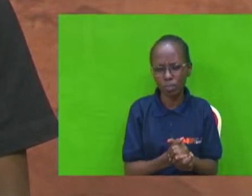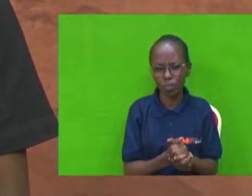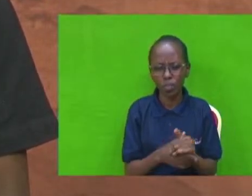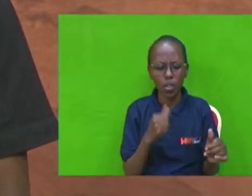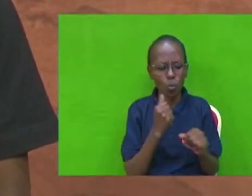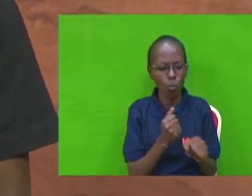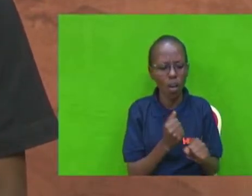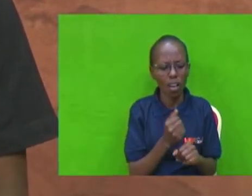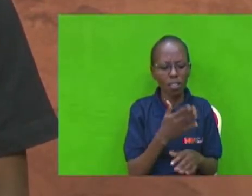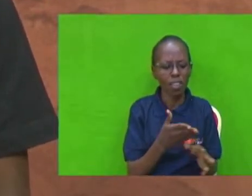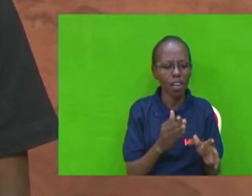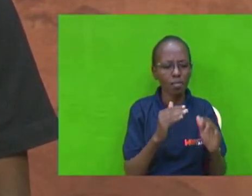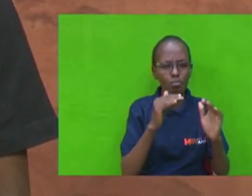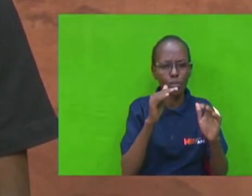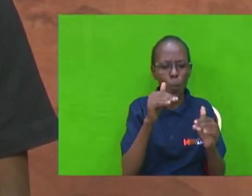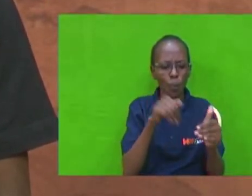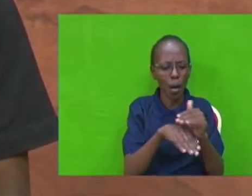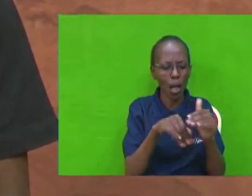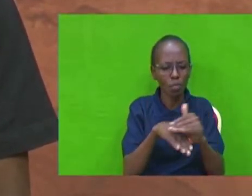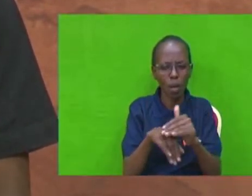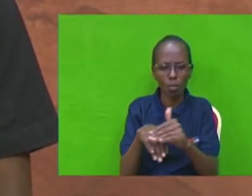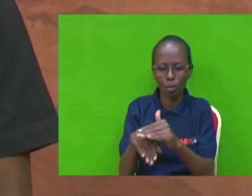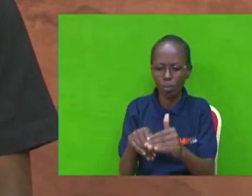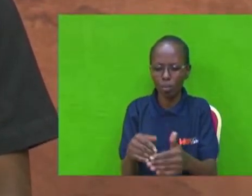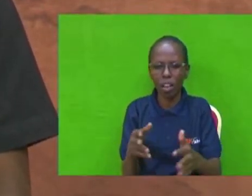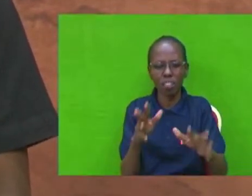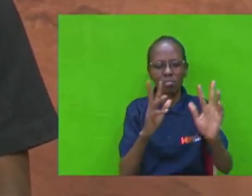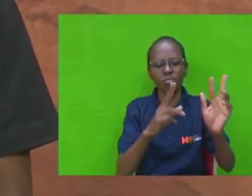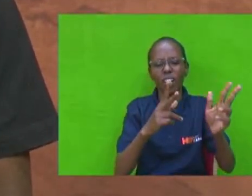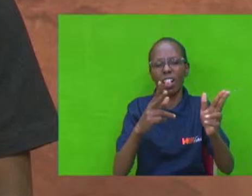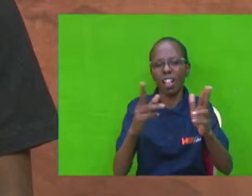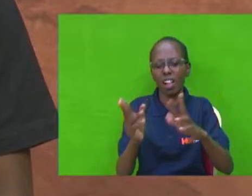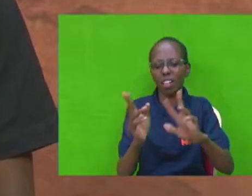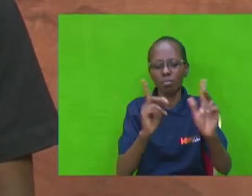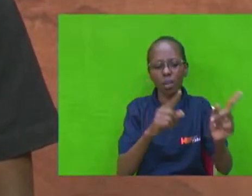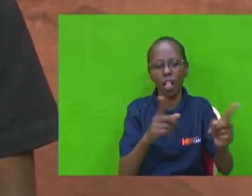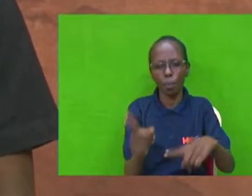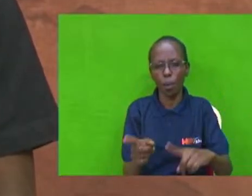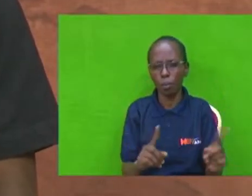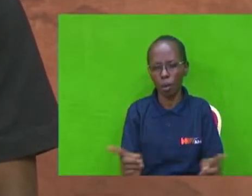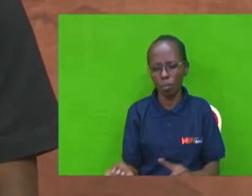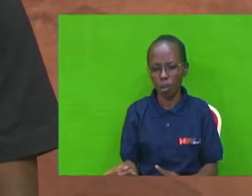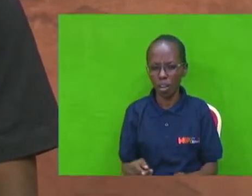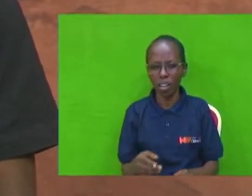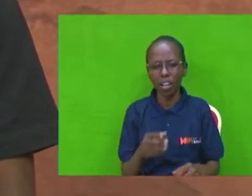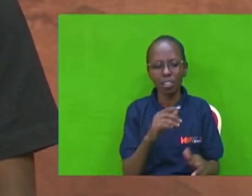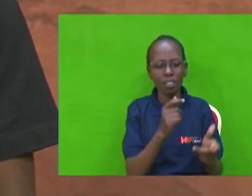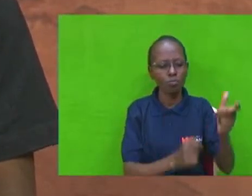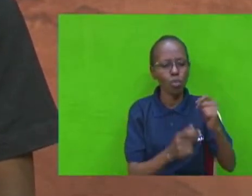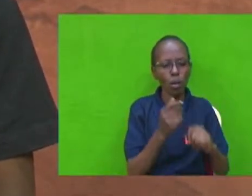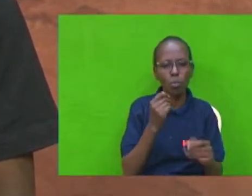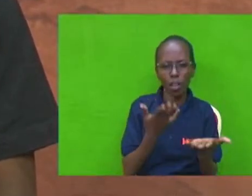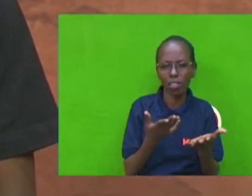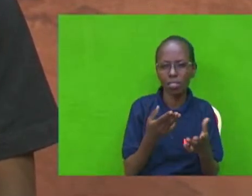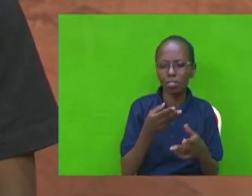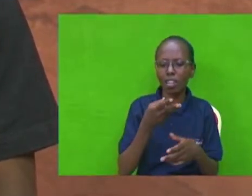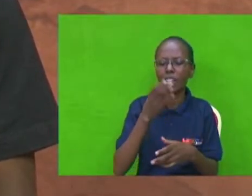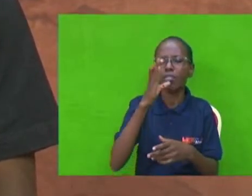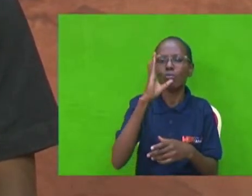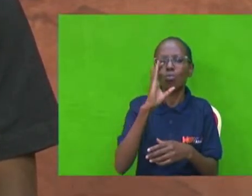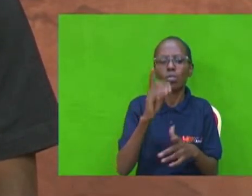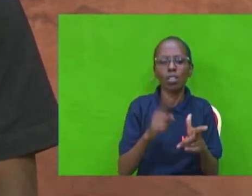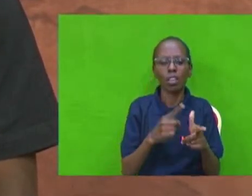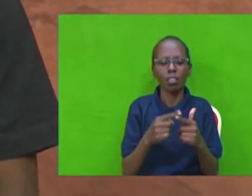badala ya kupalilia mahindi vizuri anapalilia kiholela, mwingine anakamua maziwa anakunywa kule shambani anasema ng'ombe alipiga